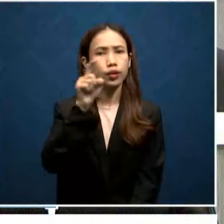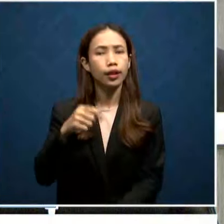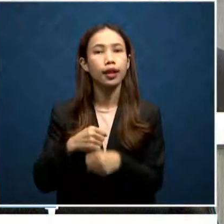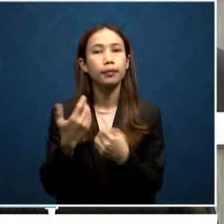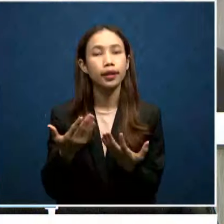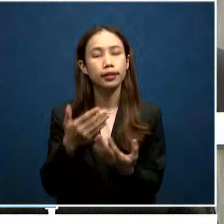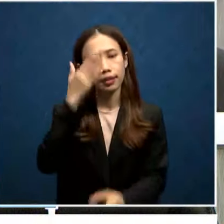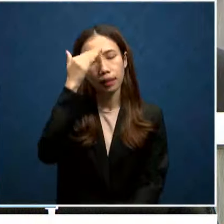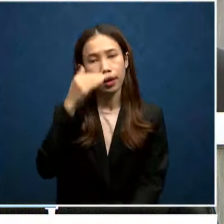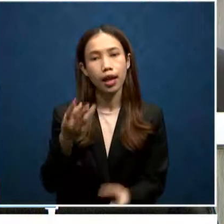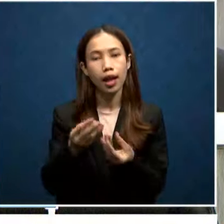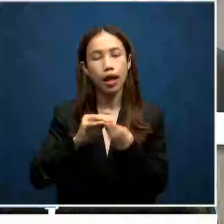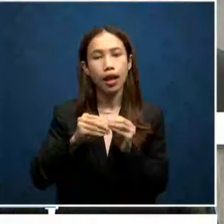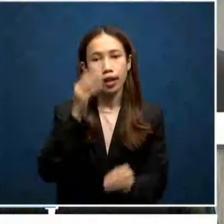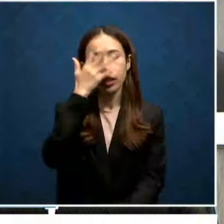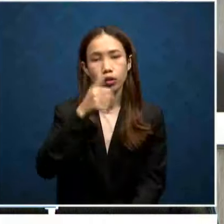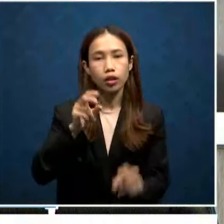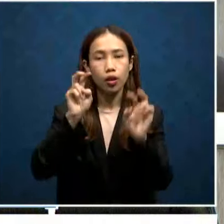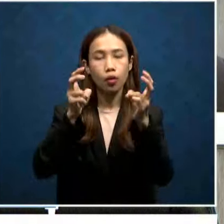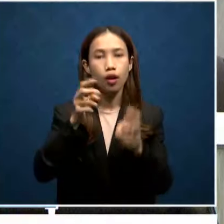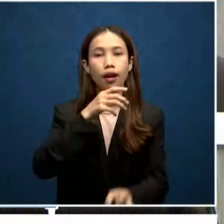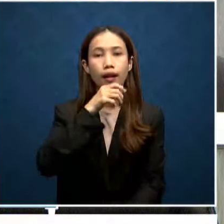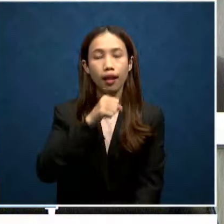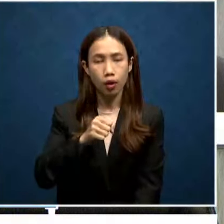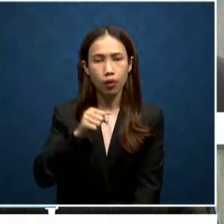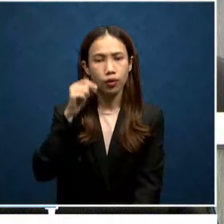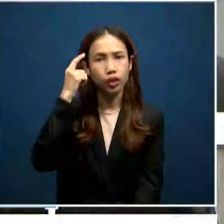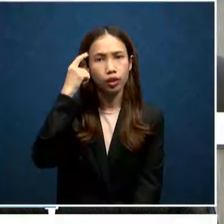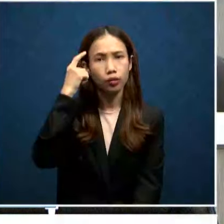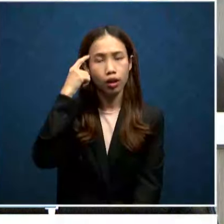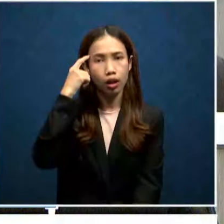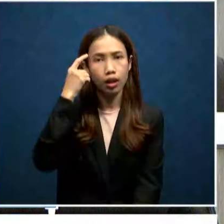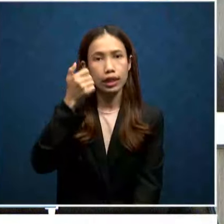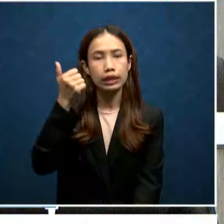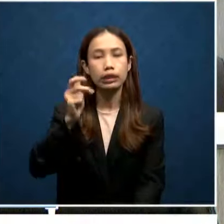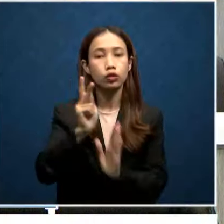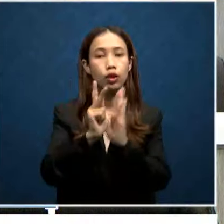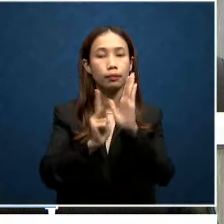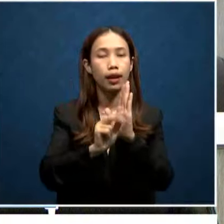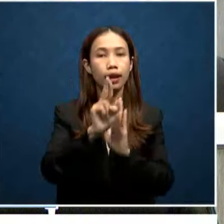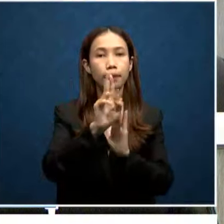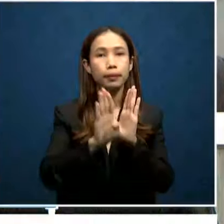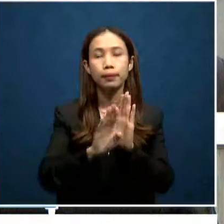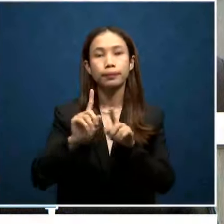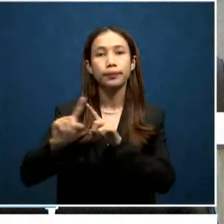เมื่อมีเลขสวยในหมวดเก่าเนี่ยผมเข้าใจว่าอยู่นอกเหนือกฎหมายและ